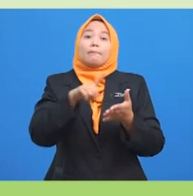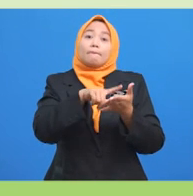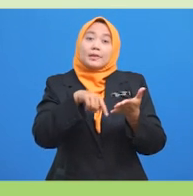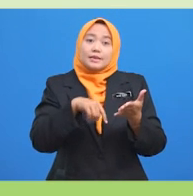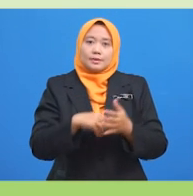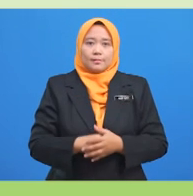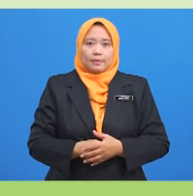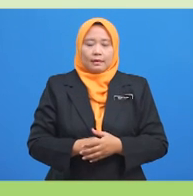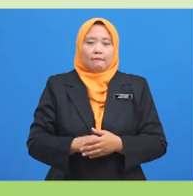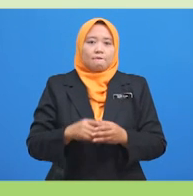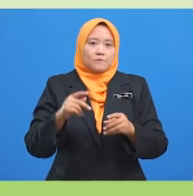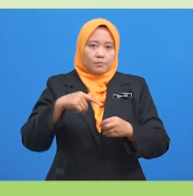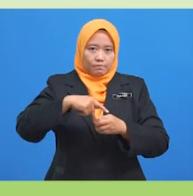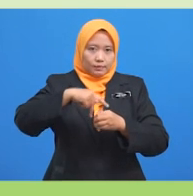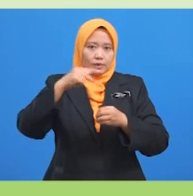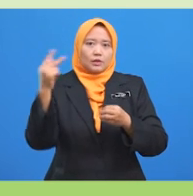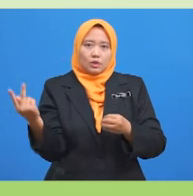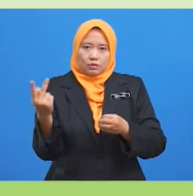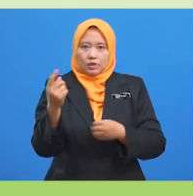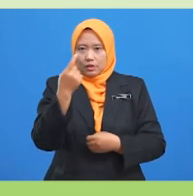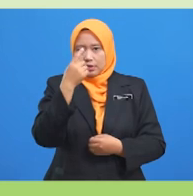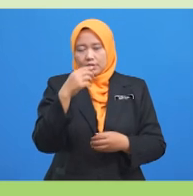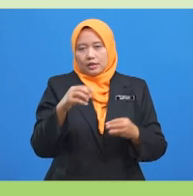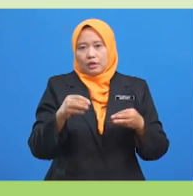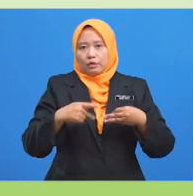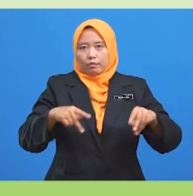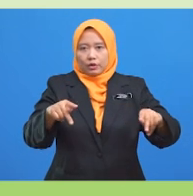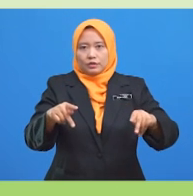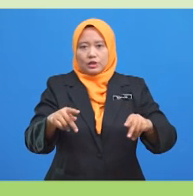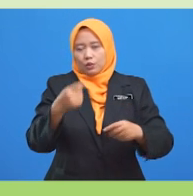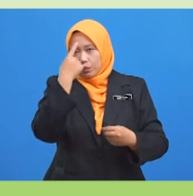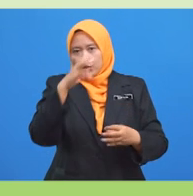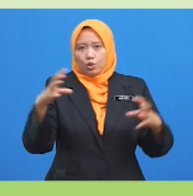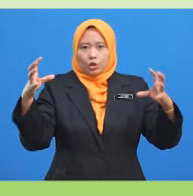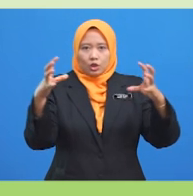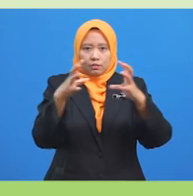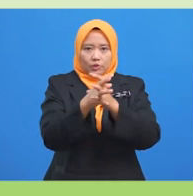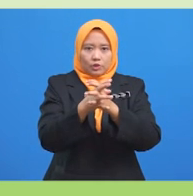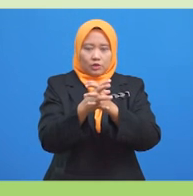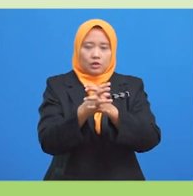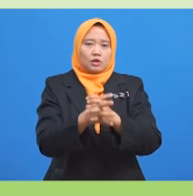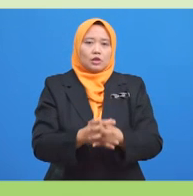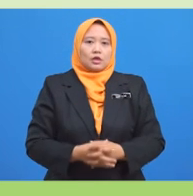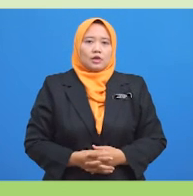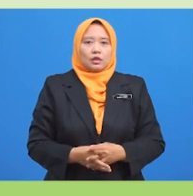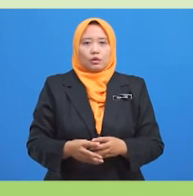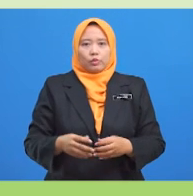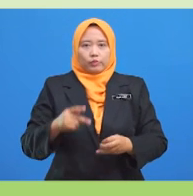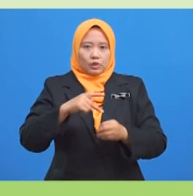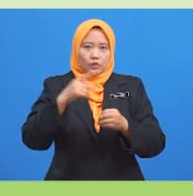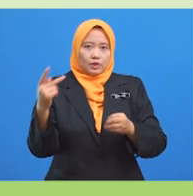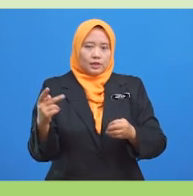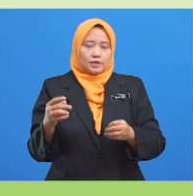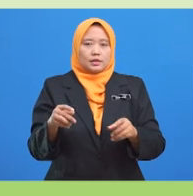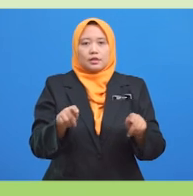Pengeluaran ialah suatu proses yang menggabungkan faktor pengeluaran atau input-input seperti